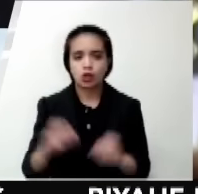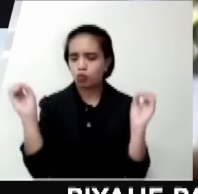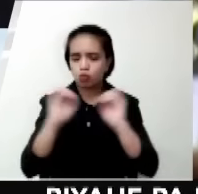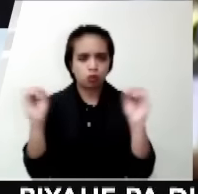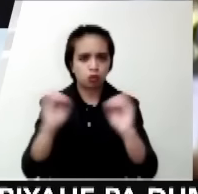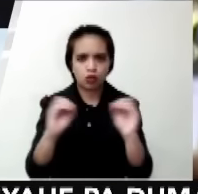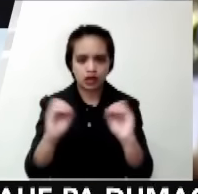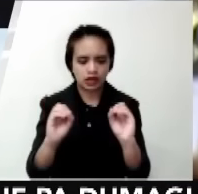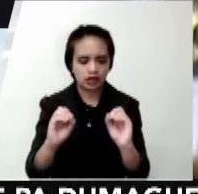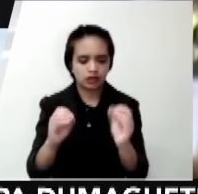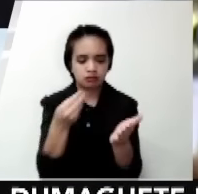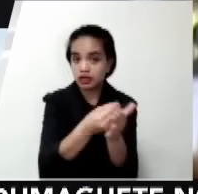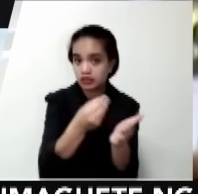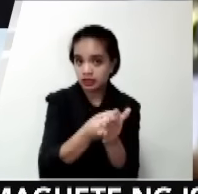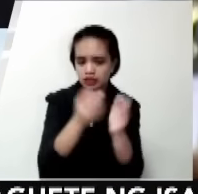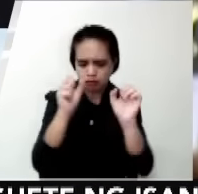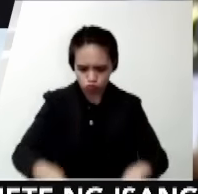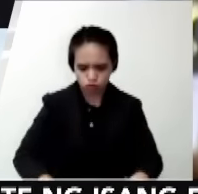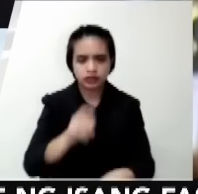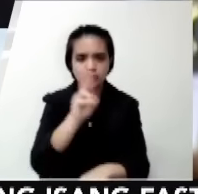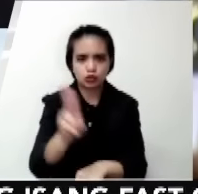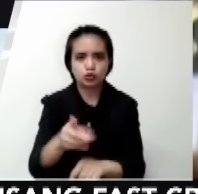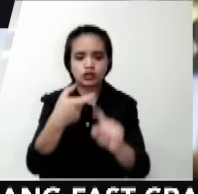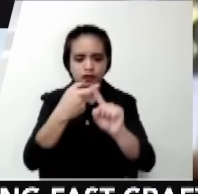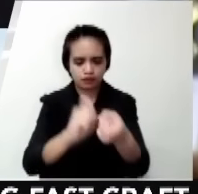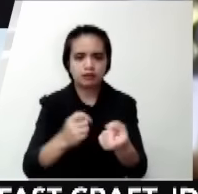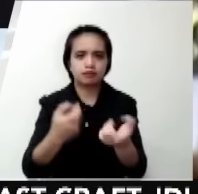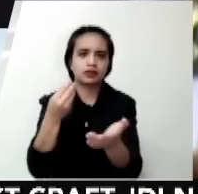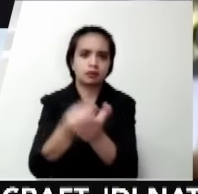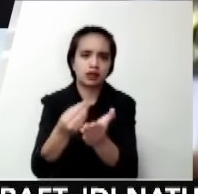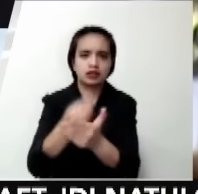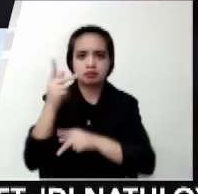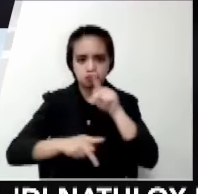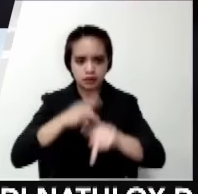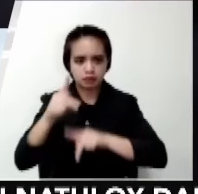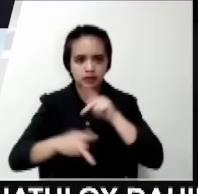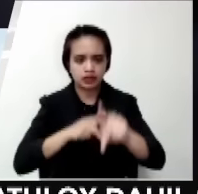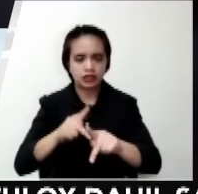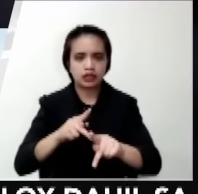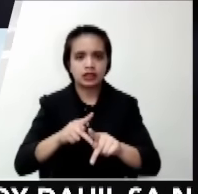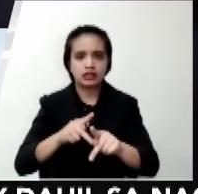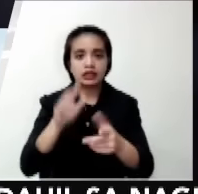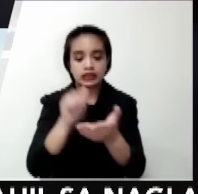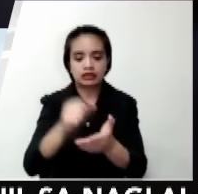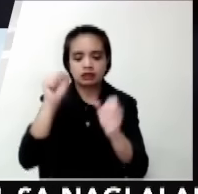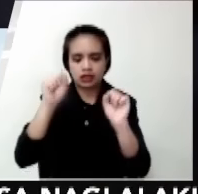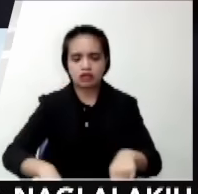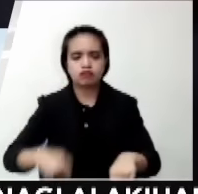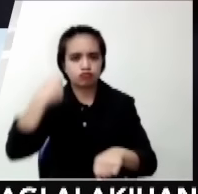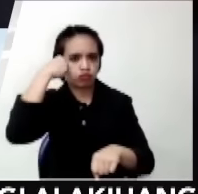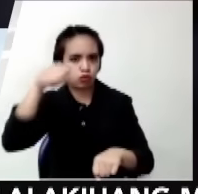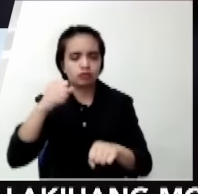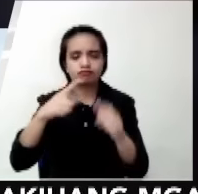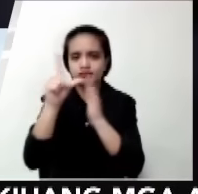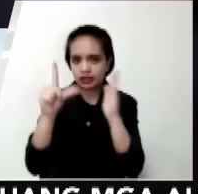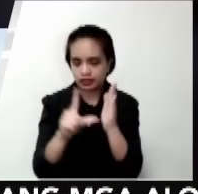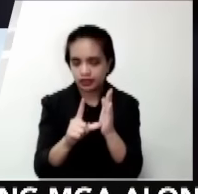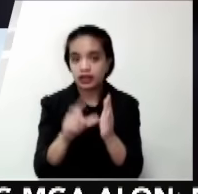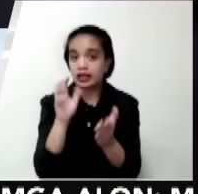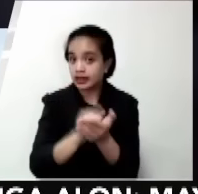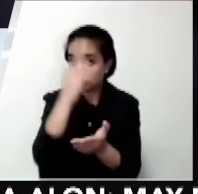gastusin mula sa kaban ng bayan ng labag sa batas. Kaya't mahalaga ang